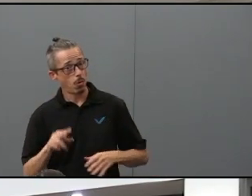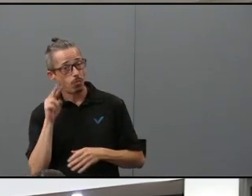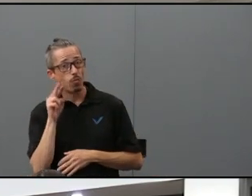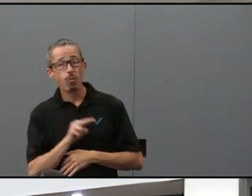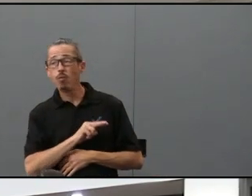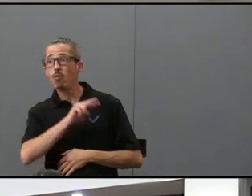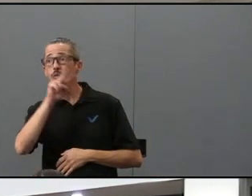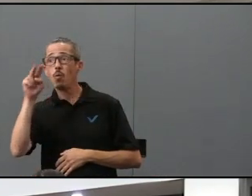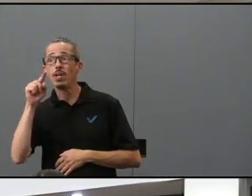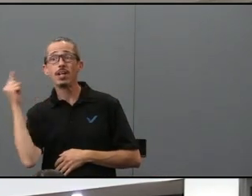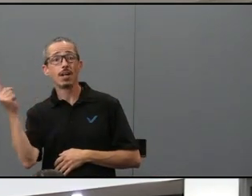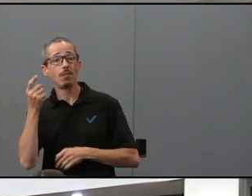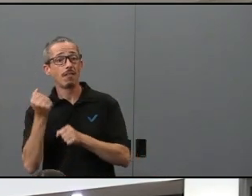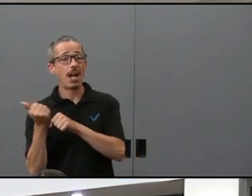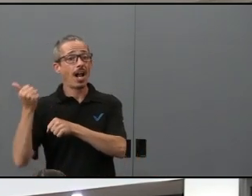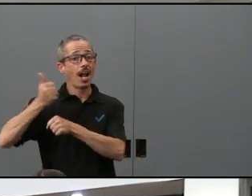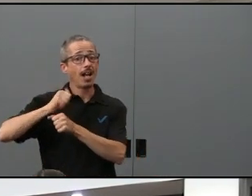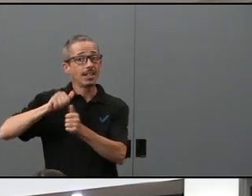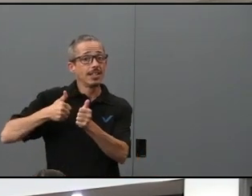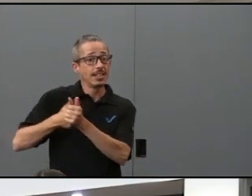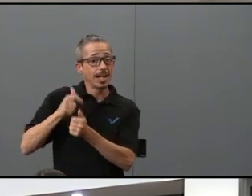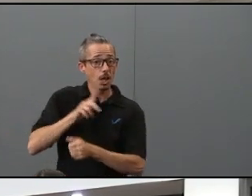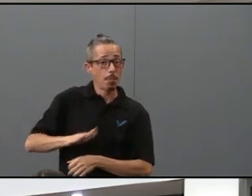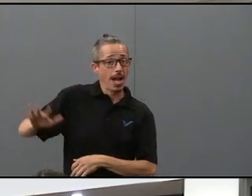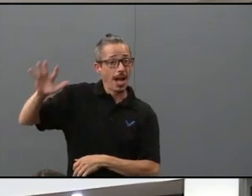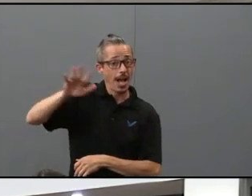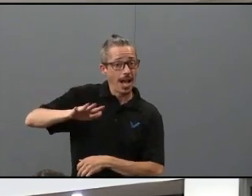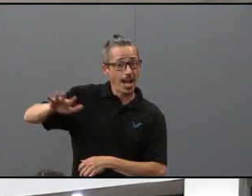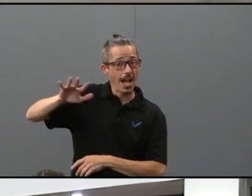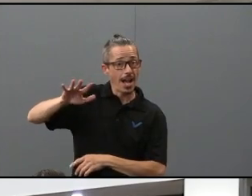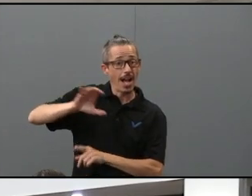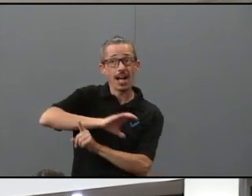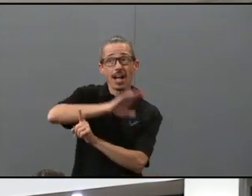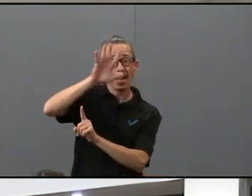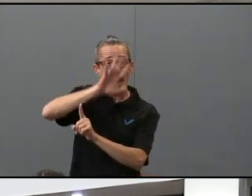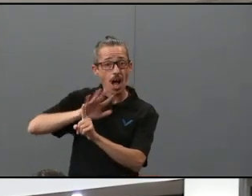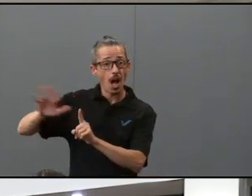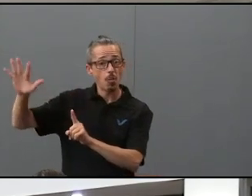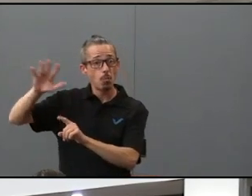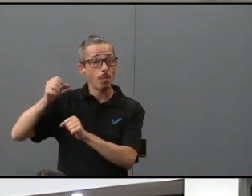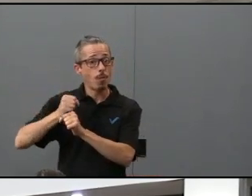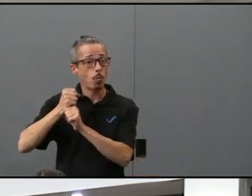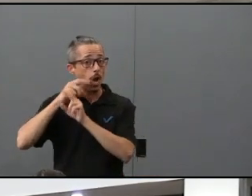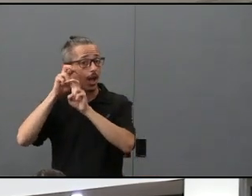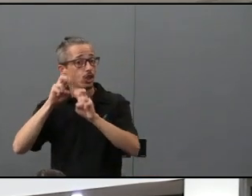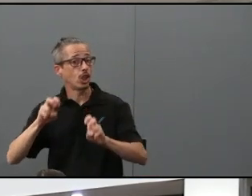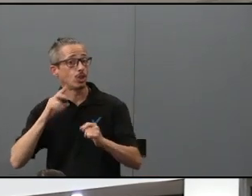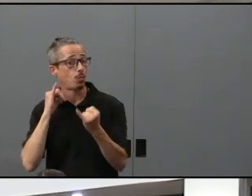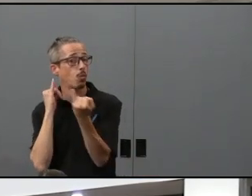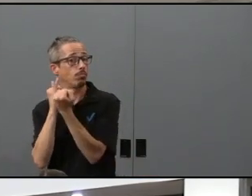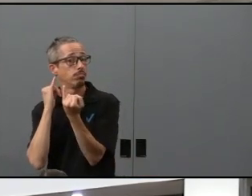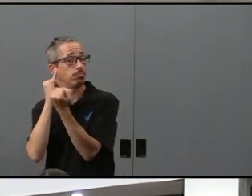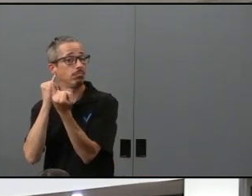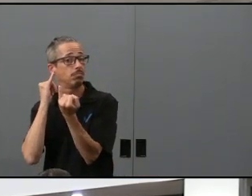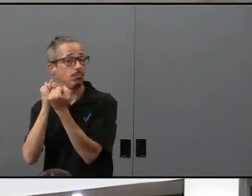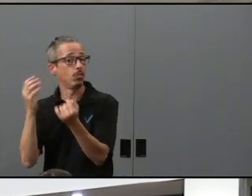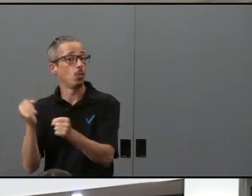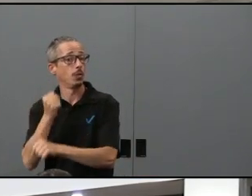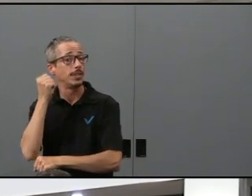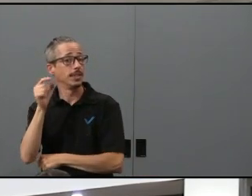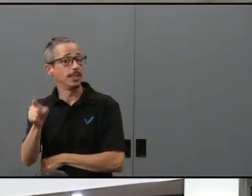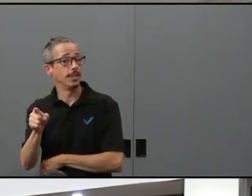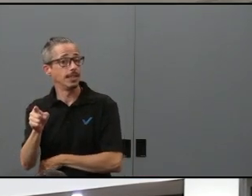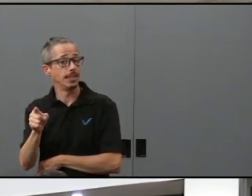extraordinaire qui se fait en ce moment ici au Québec et à à travers le Canada pour combattre cette maladie